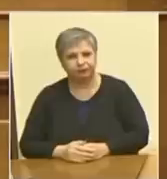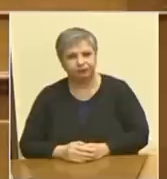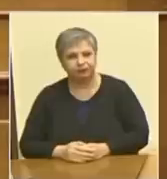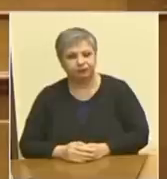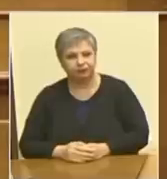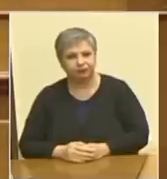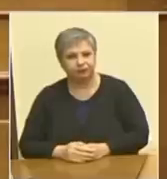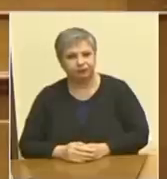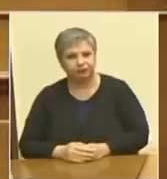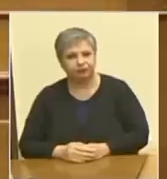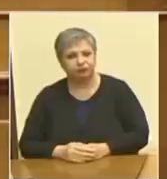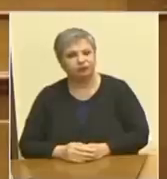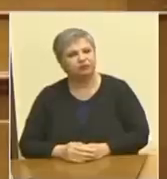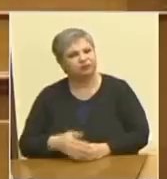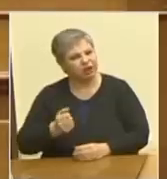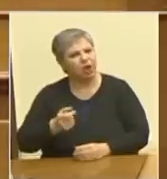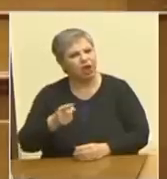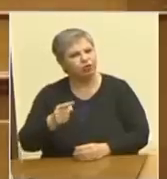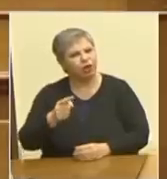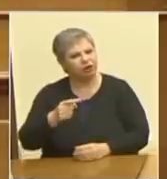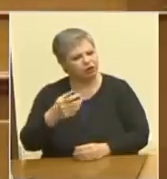Κύριε Κουρουπλή. Έχω κι άλλους, έχω κι άλλους.